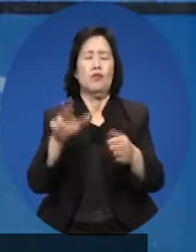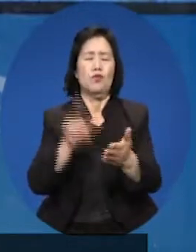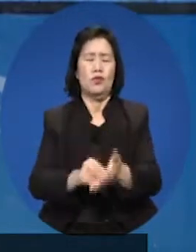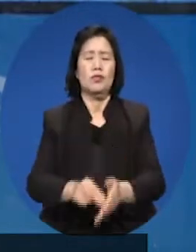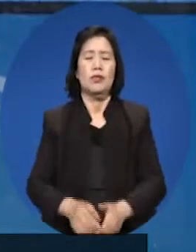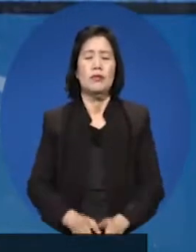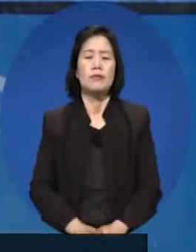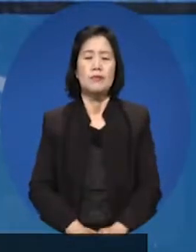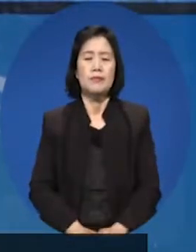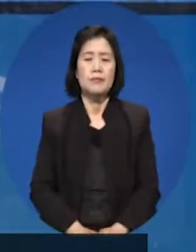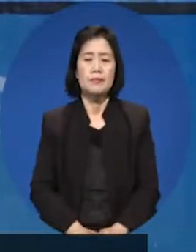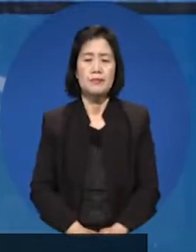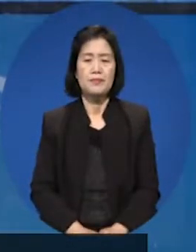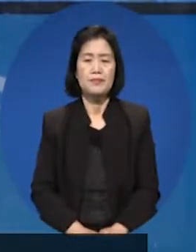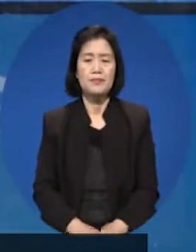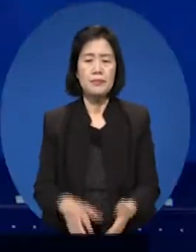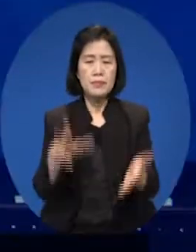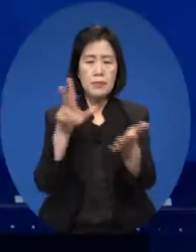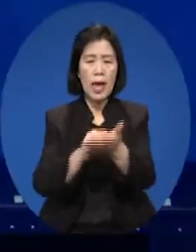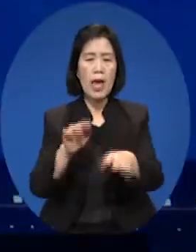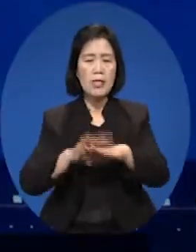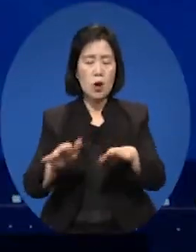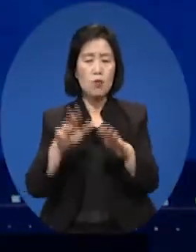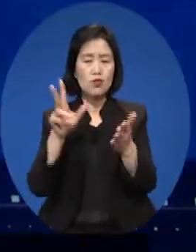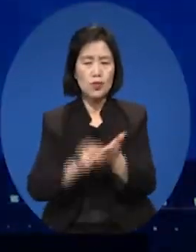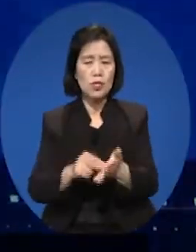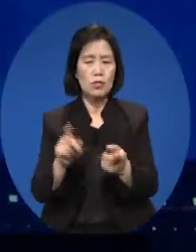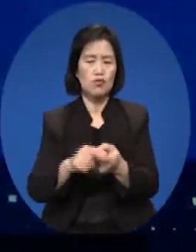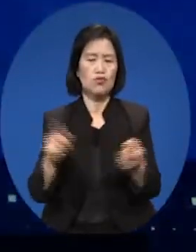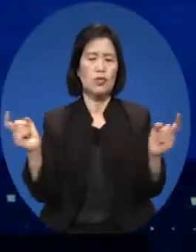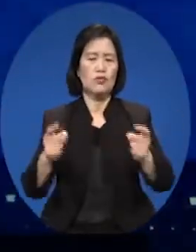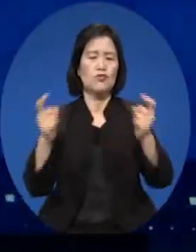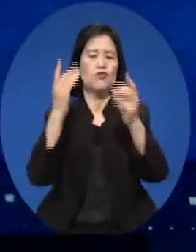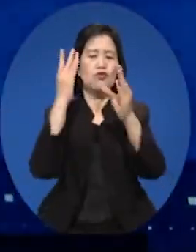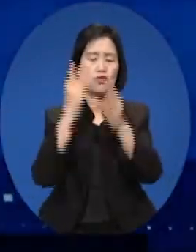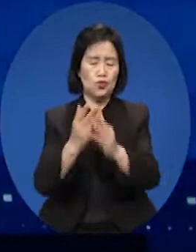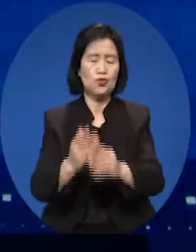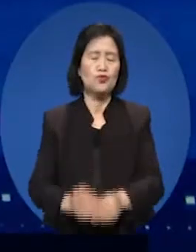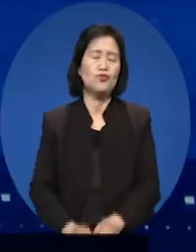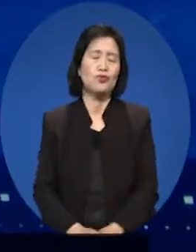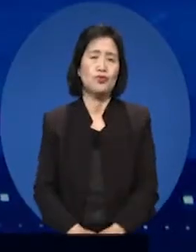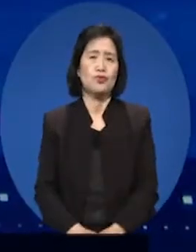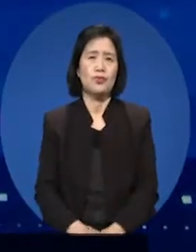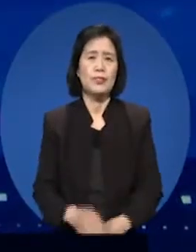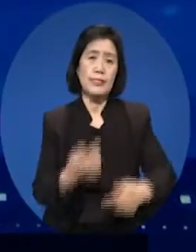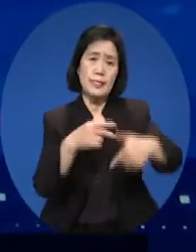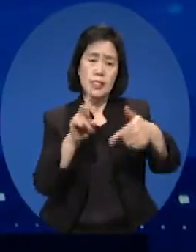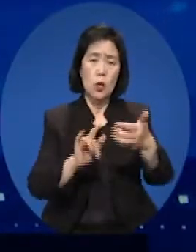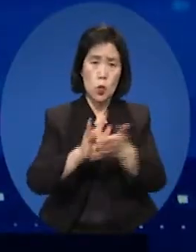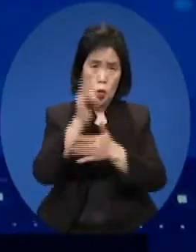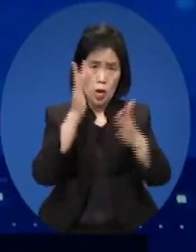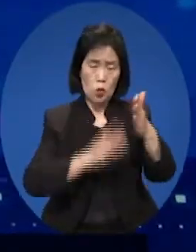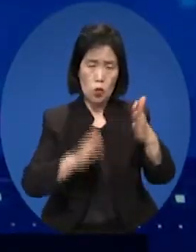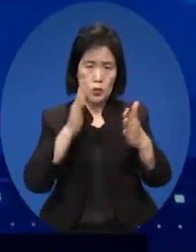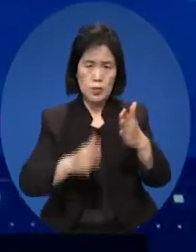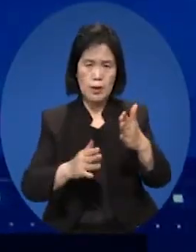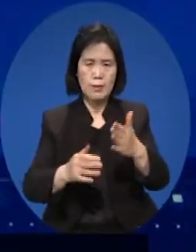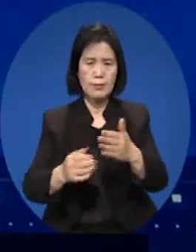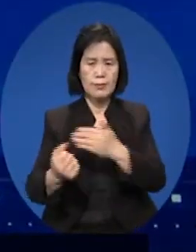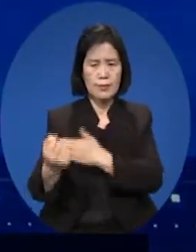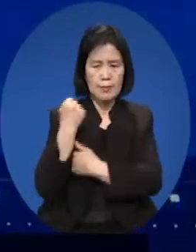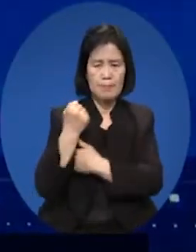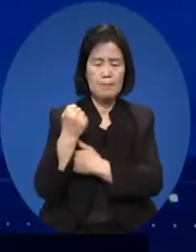수가 있습니다 그렇군요 해석의 문제를 놓고 지금 다투고 있는 중인데 실제로 이제 인천 공항 공사는 실력 향상의